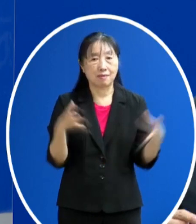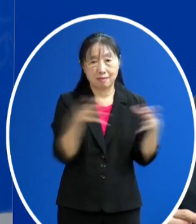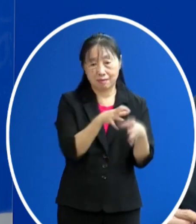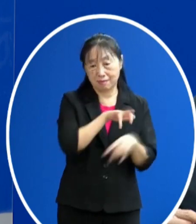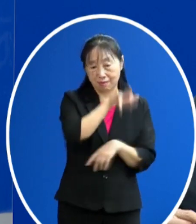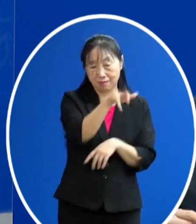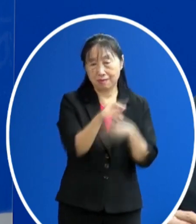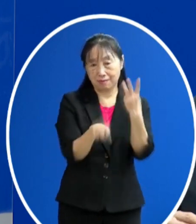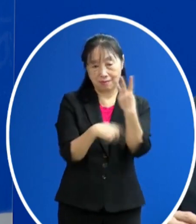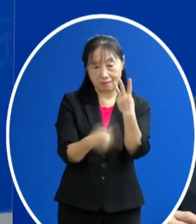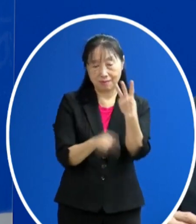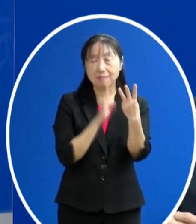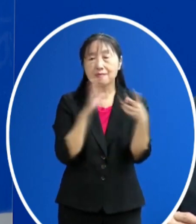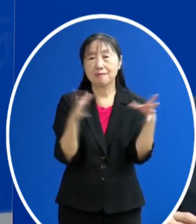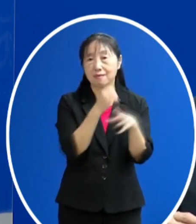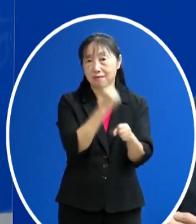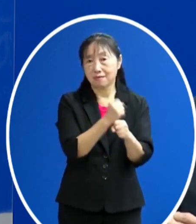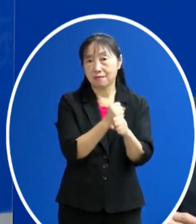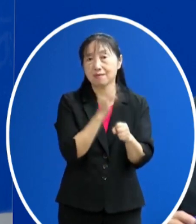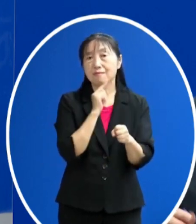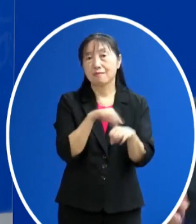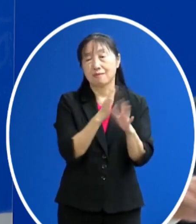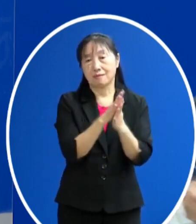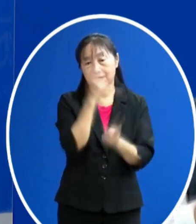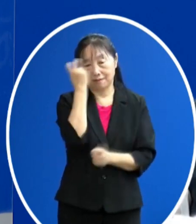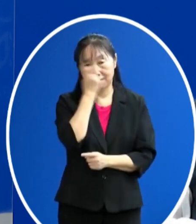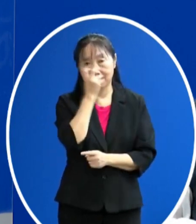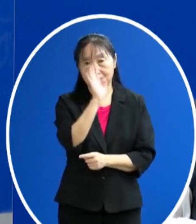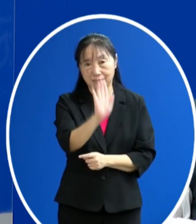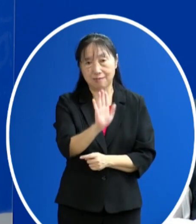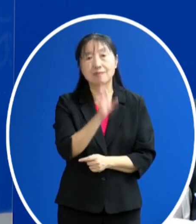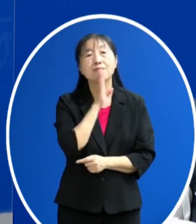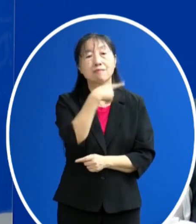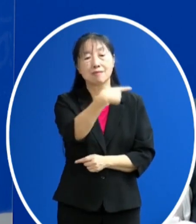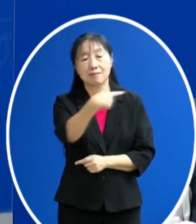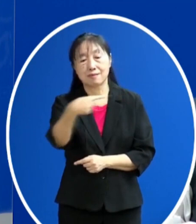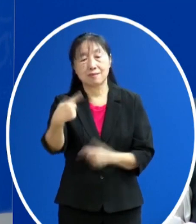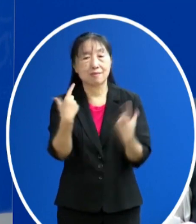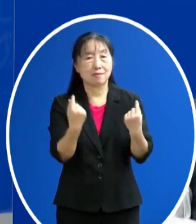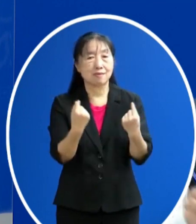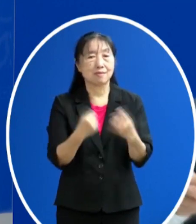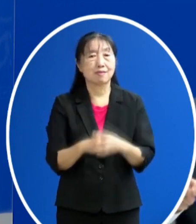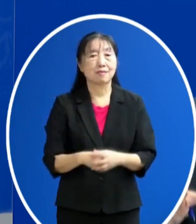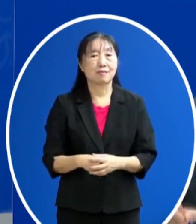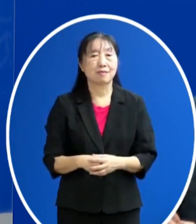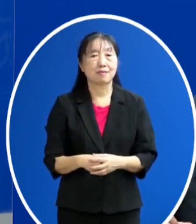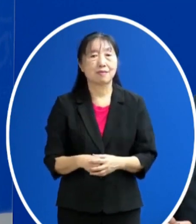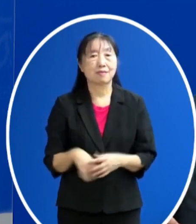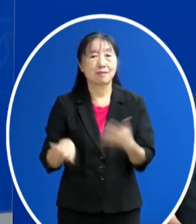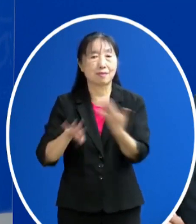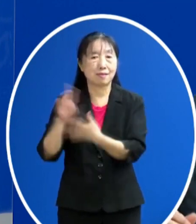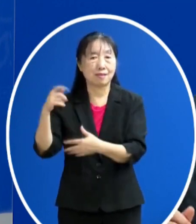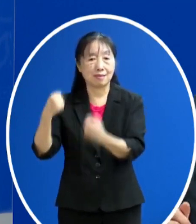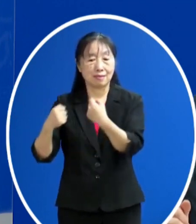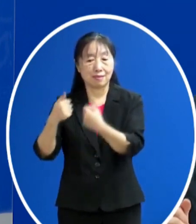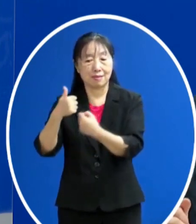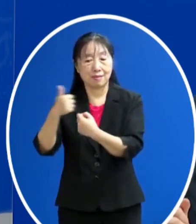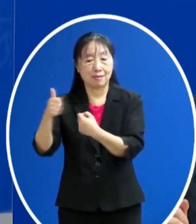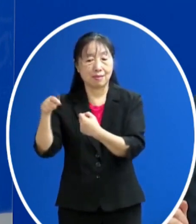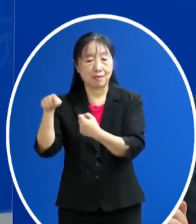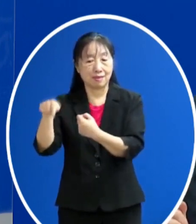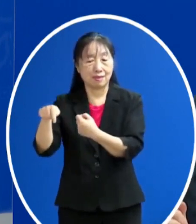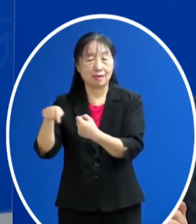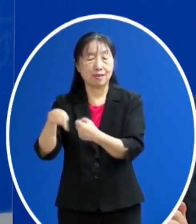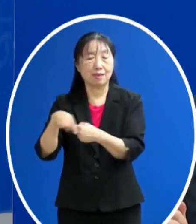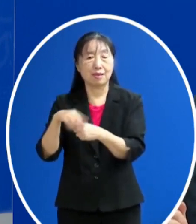3位同事来讲，已经都经过采检啊，确认是阴性。那另外的一些采检还在进行当中。